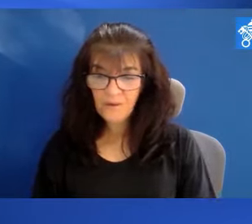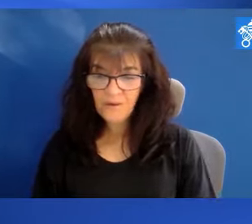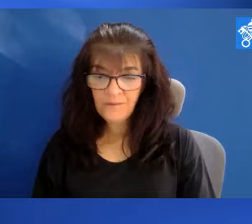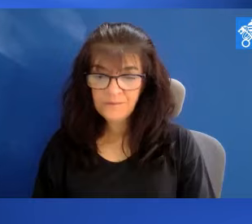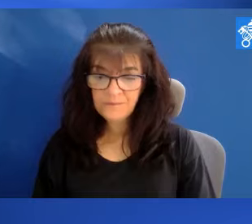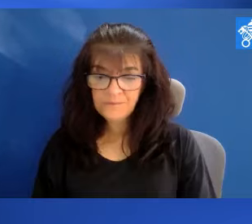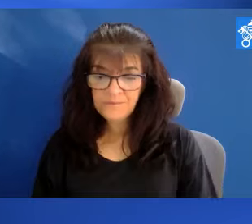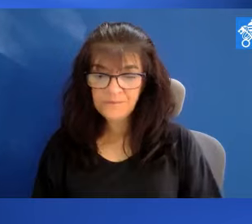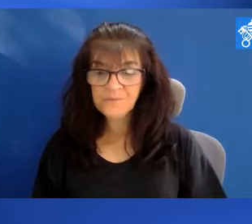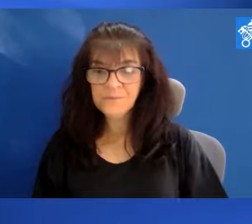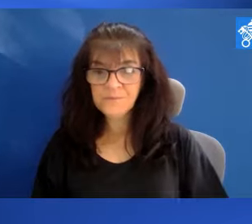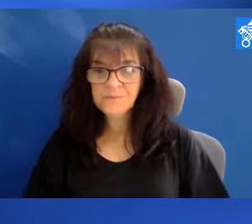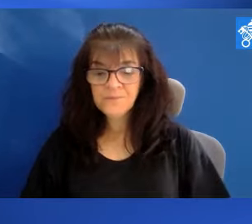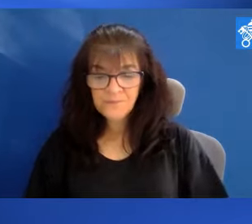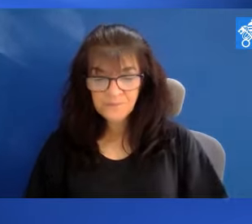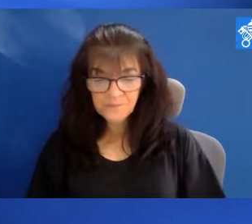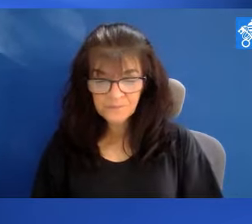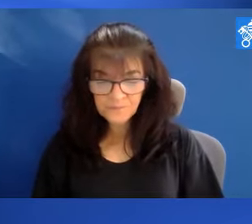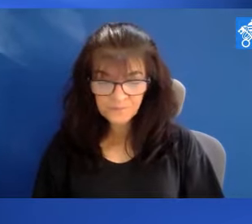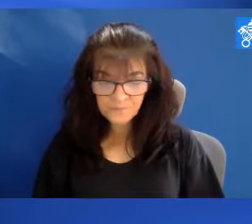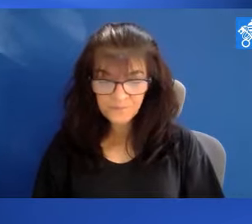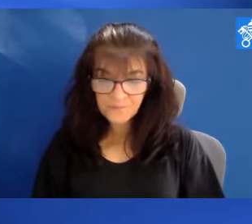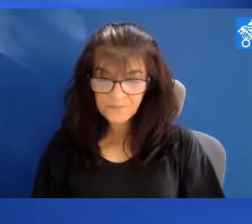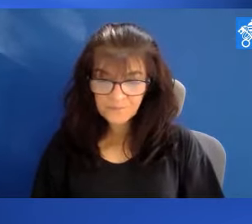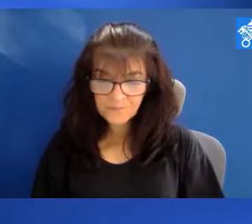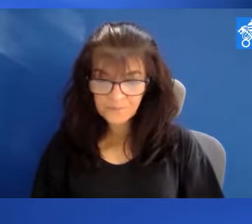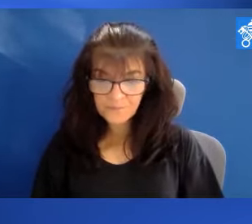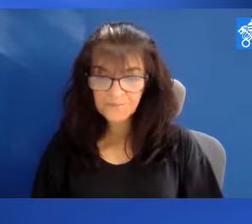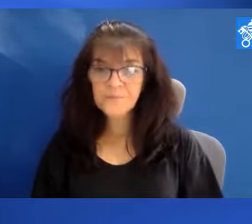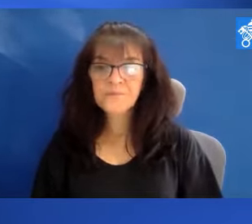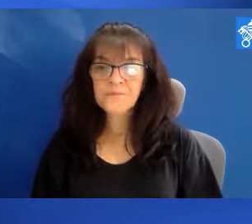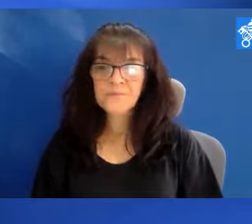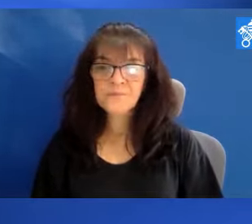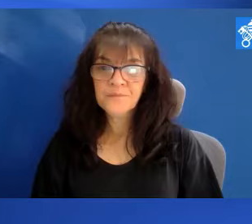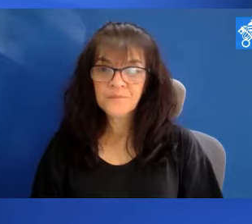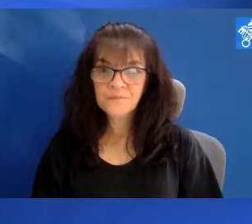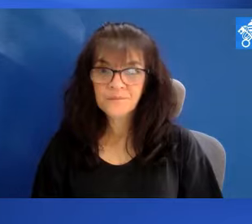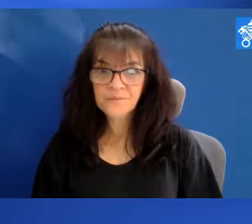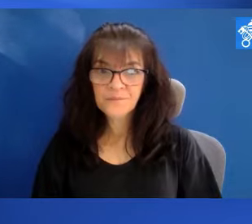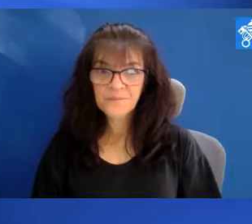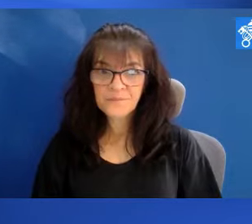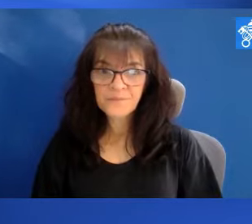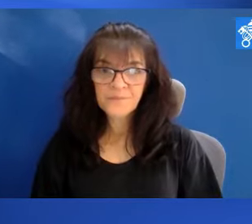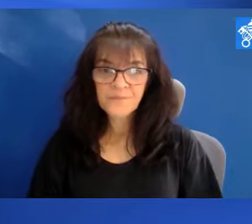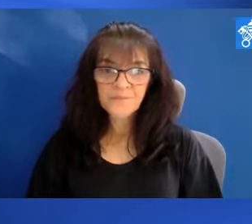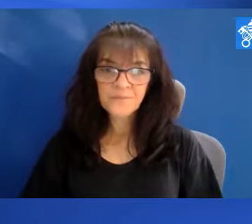versichern Sie zugleich Ihres Gebets und in allen Anliegen Ihres universalen apostolischen Dienstes.